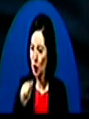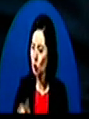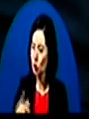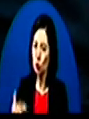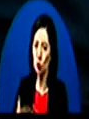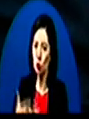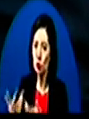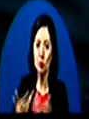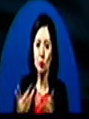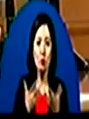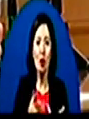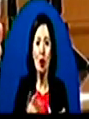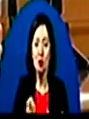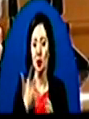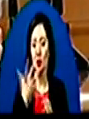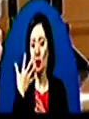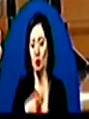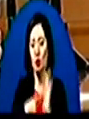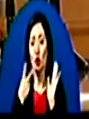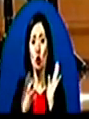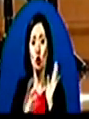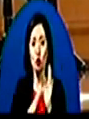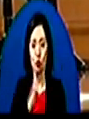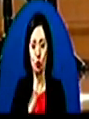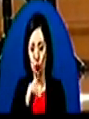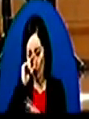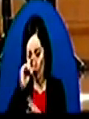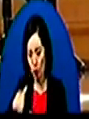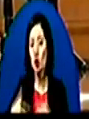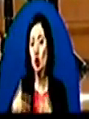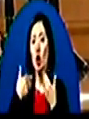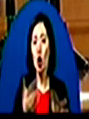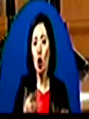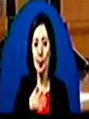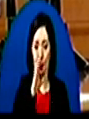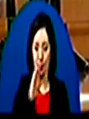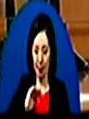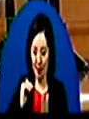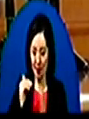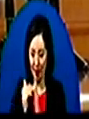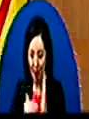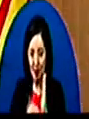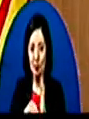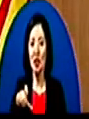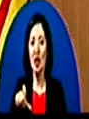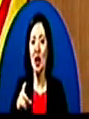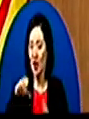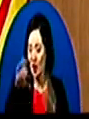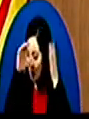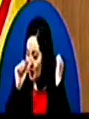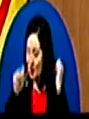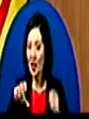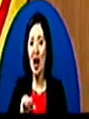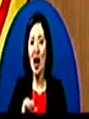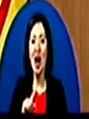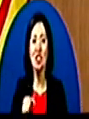тусламжийг 5-р сарын 29-нд Оросын талд шилжүүлнэ гэсэн тайлбарыг элчин сайд Азизов дурдлаа.